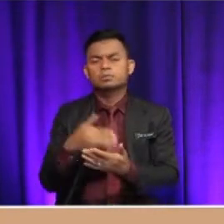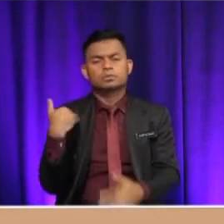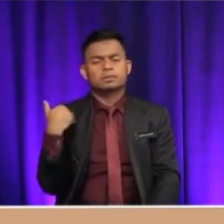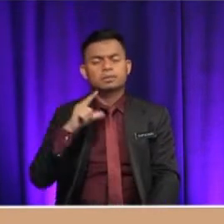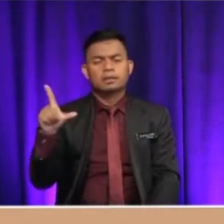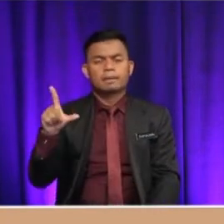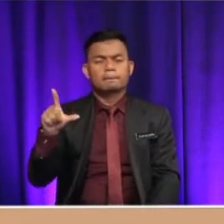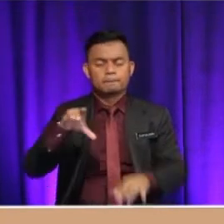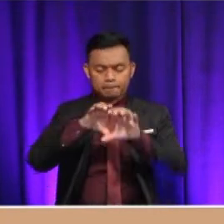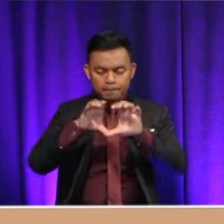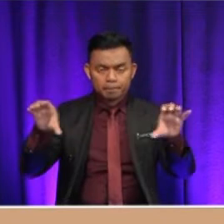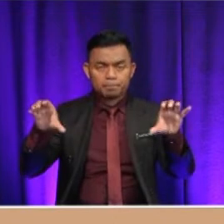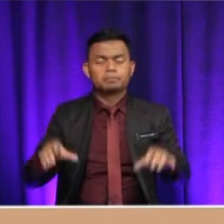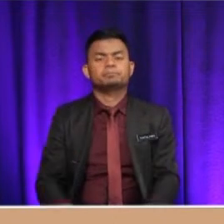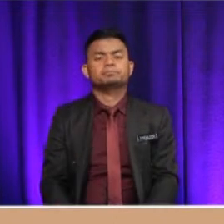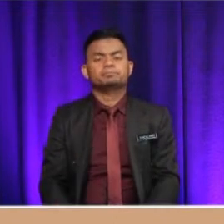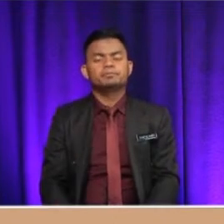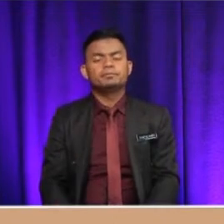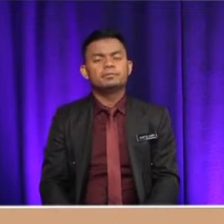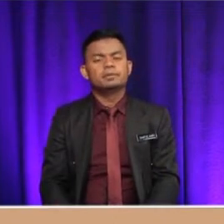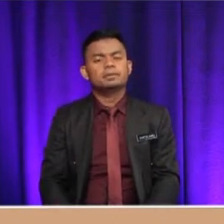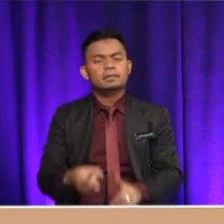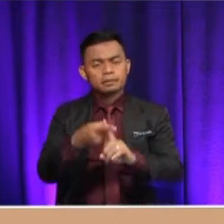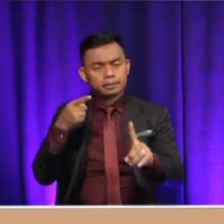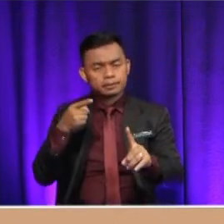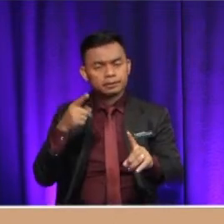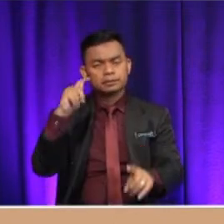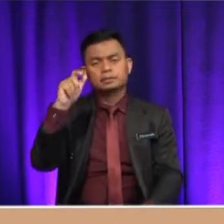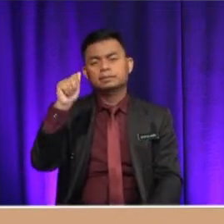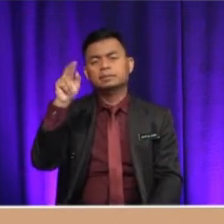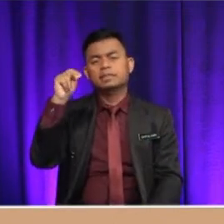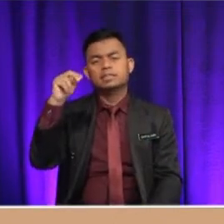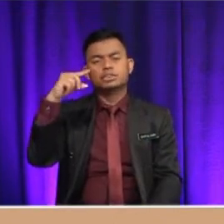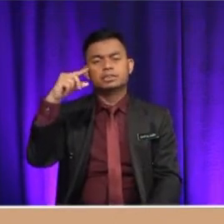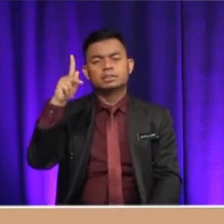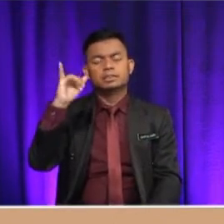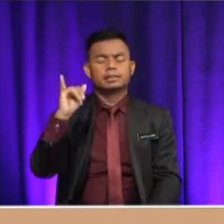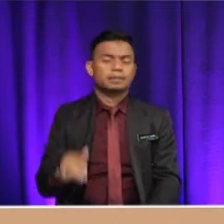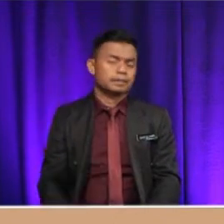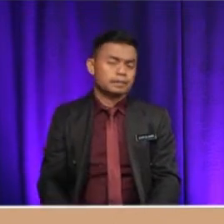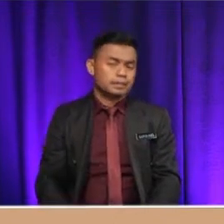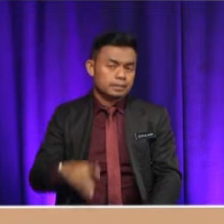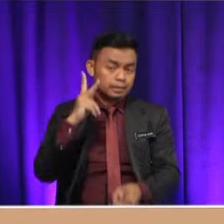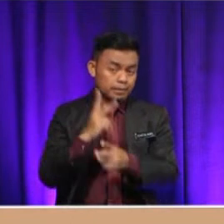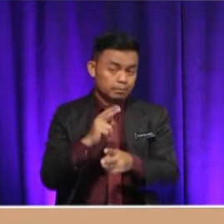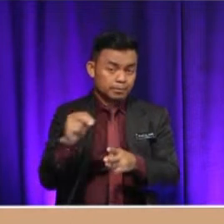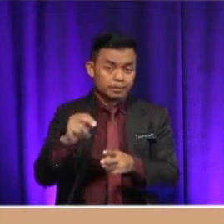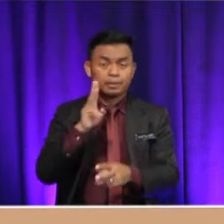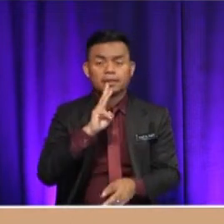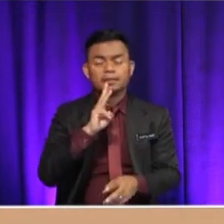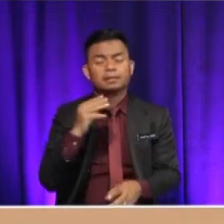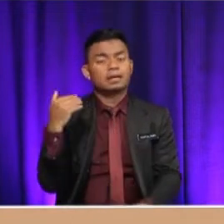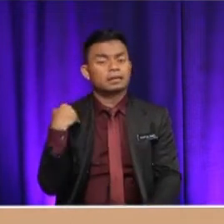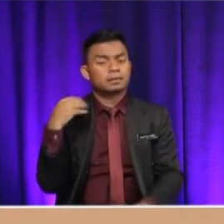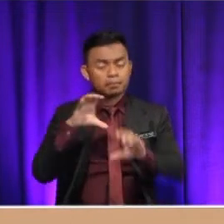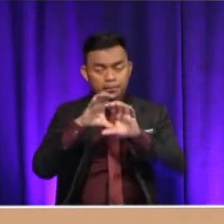Okey, daripada tangki simpanan air juga ada satu lagi pipe, iaitu pipe limpah. Okey, agak-agak